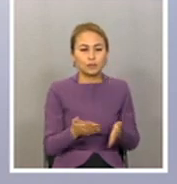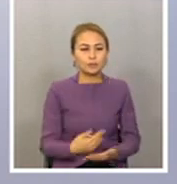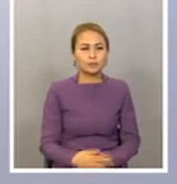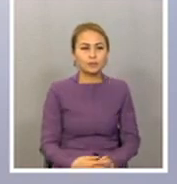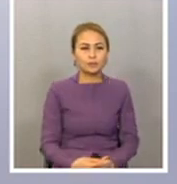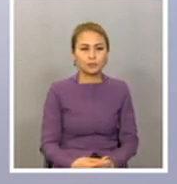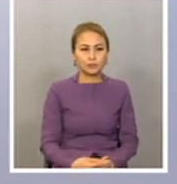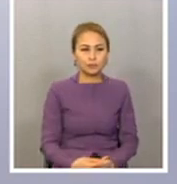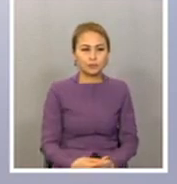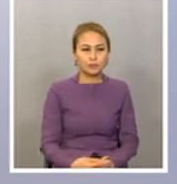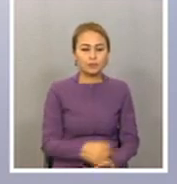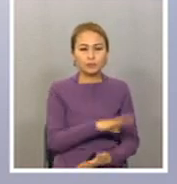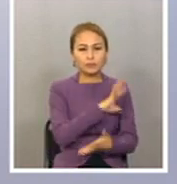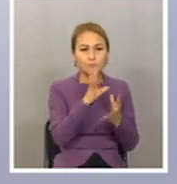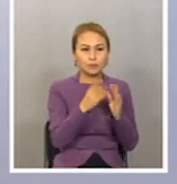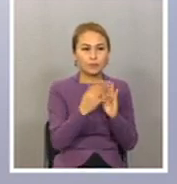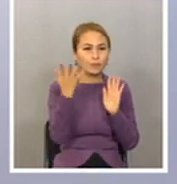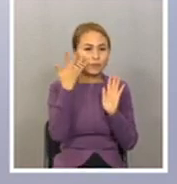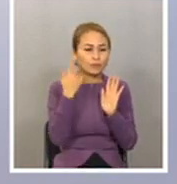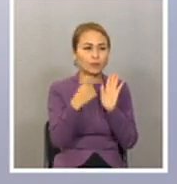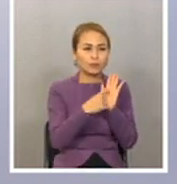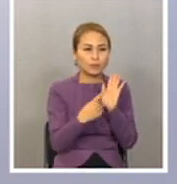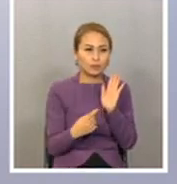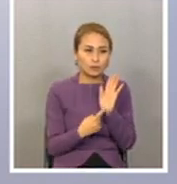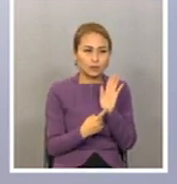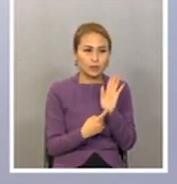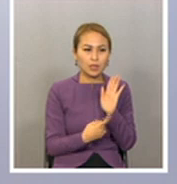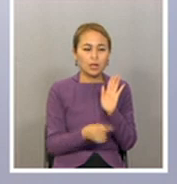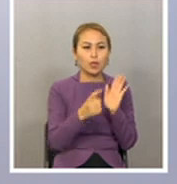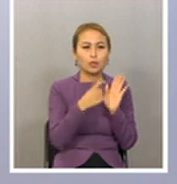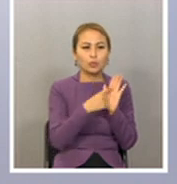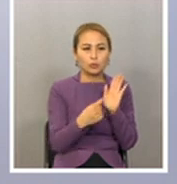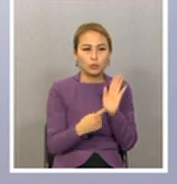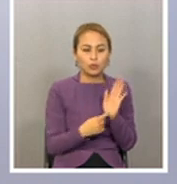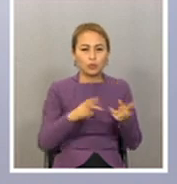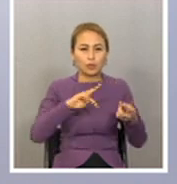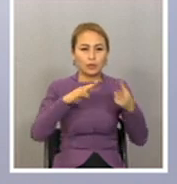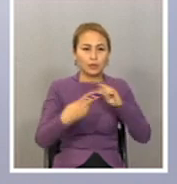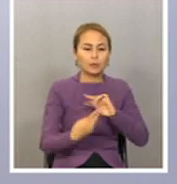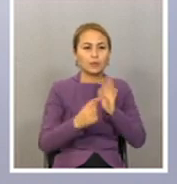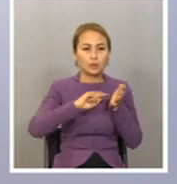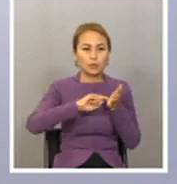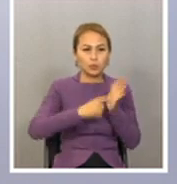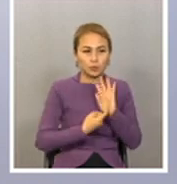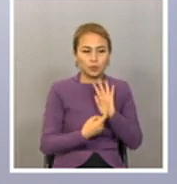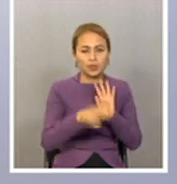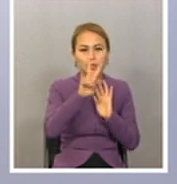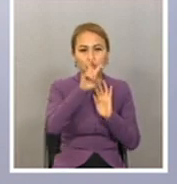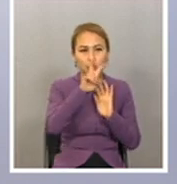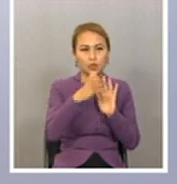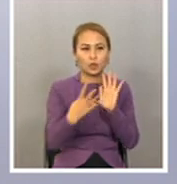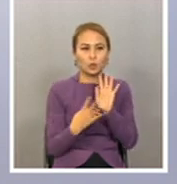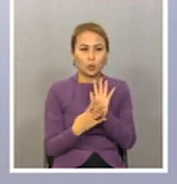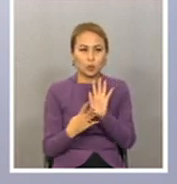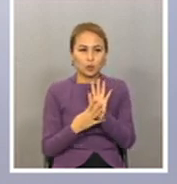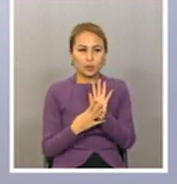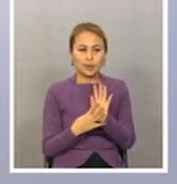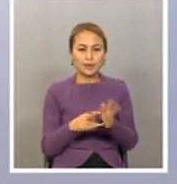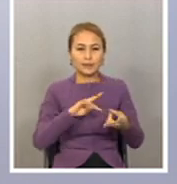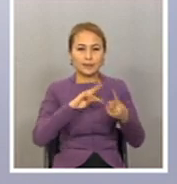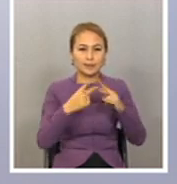енді бөлшектерді бөлу ережесі бойынша, бөлу көбейтуге айналады, және 200'den 9'a кері